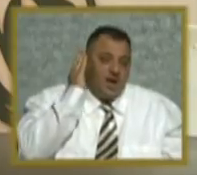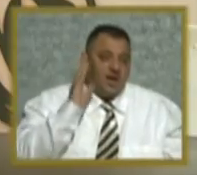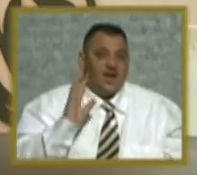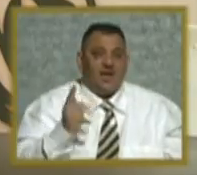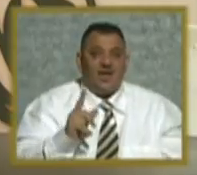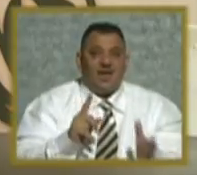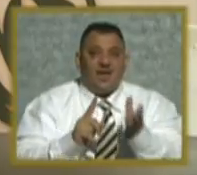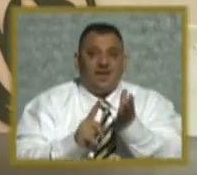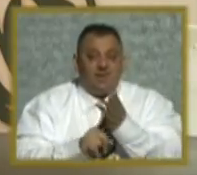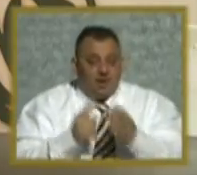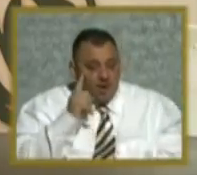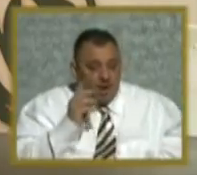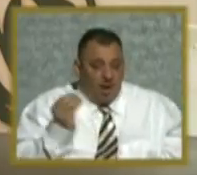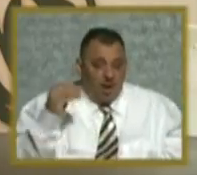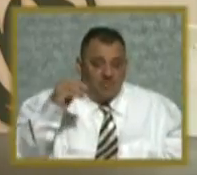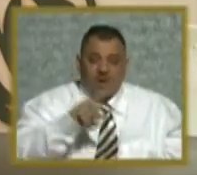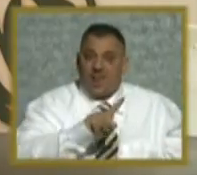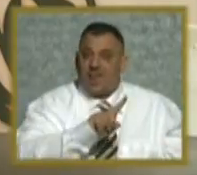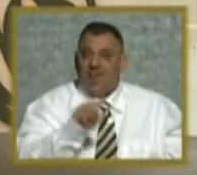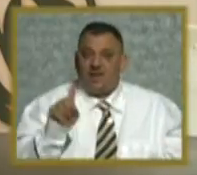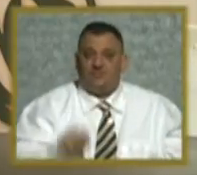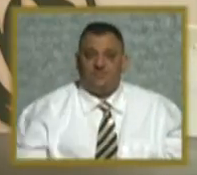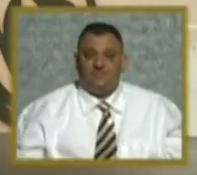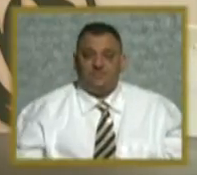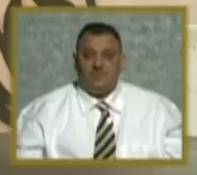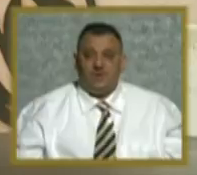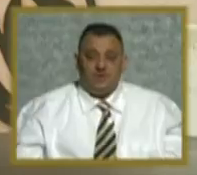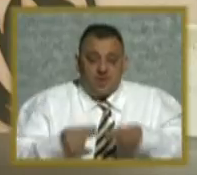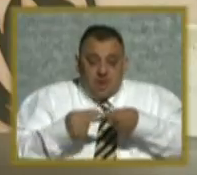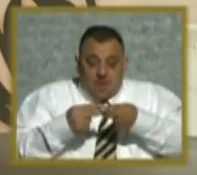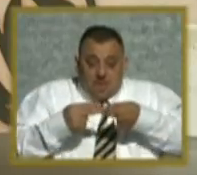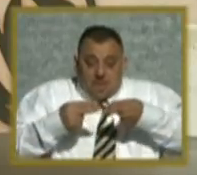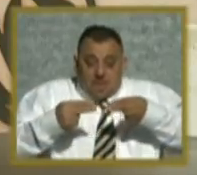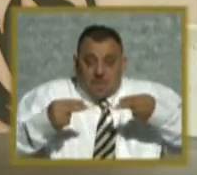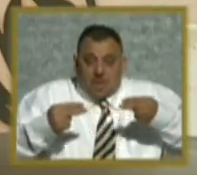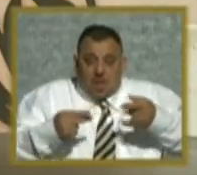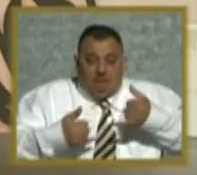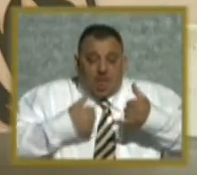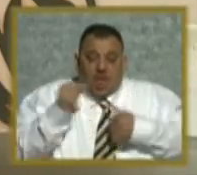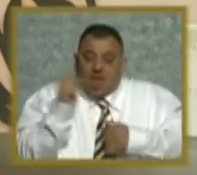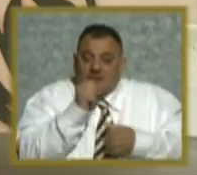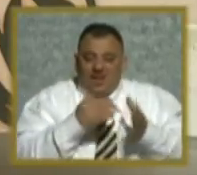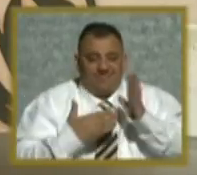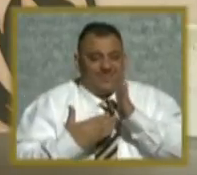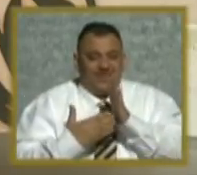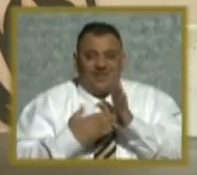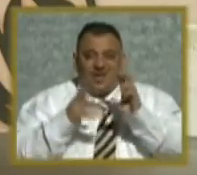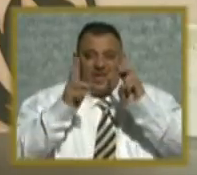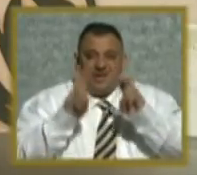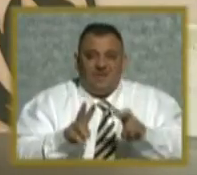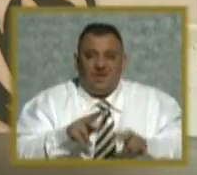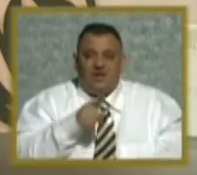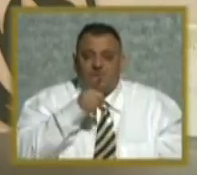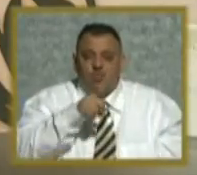لا ينبغي الاجتهاد فيه من حيث التمطيط والتغني والتلحين وشيء من هذا